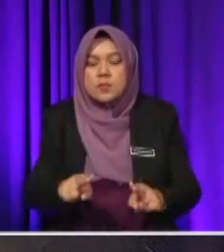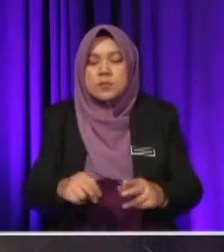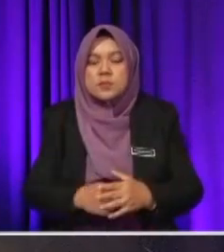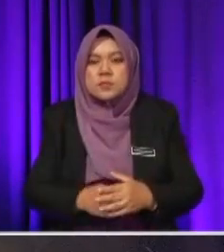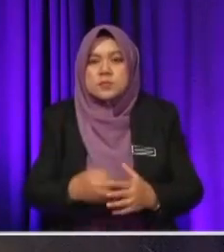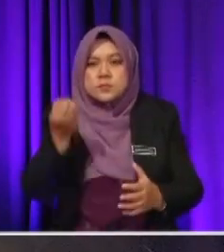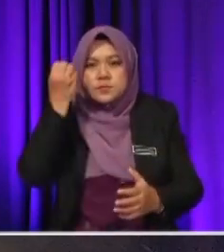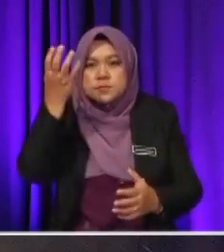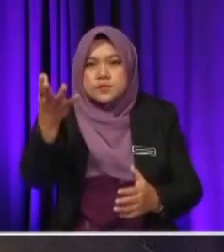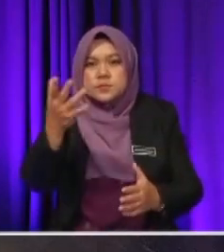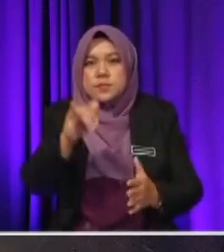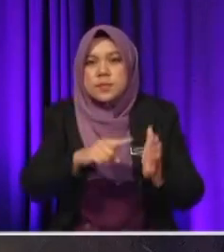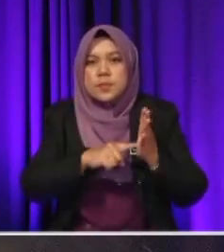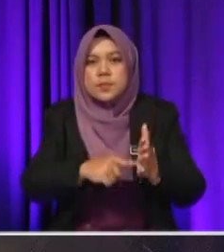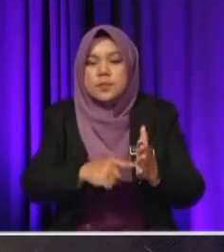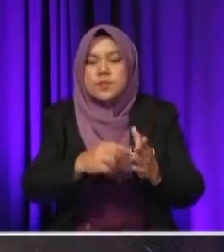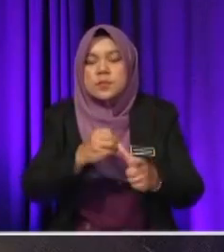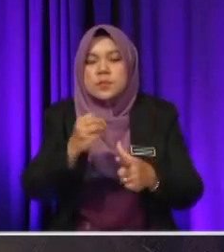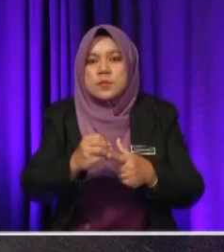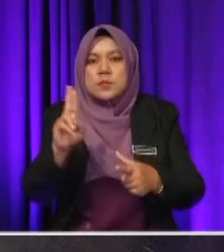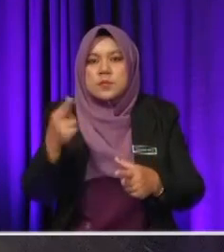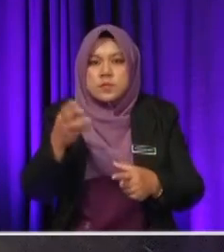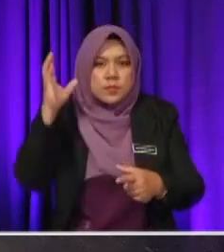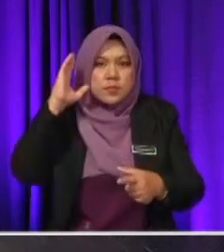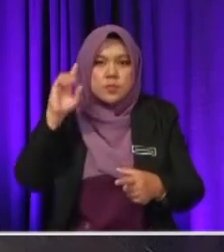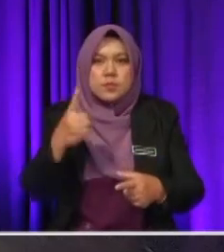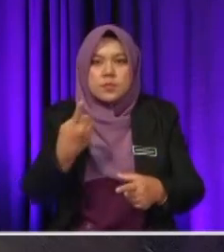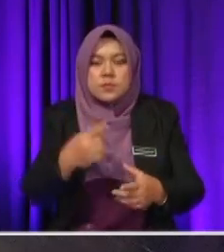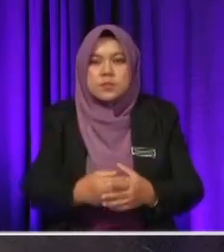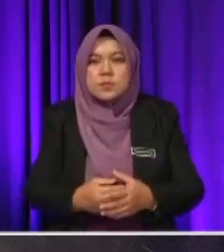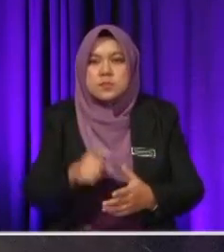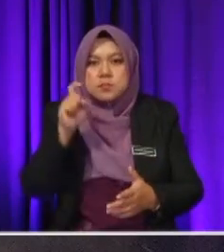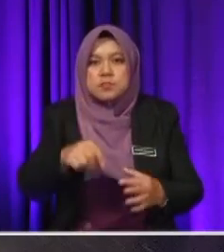rumah yang dipaparkan atau hanya mendengar aku yang saya sampaikan